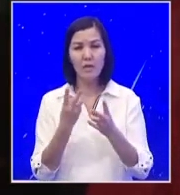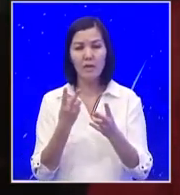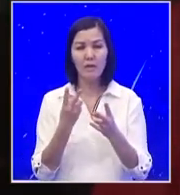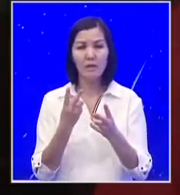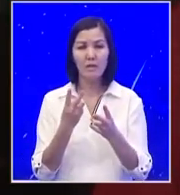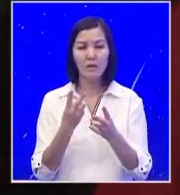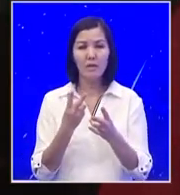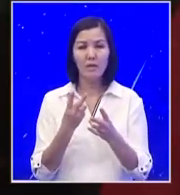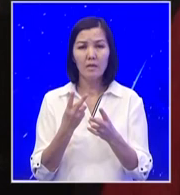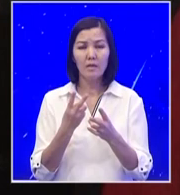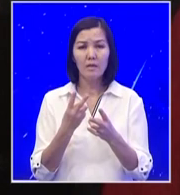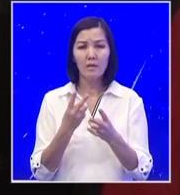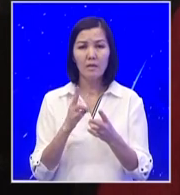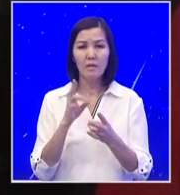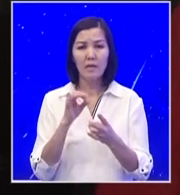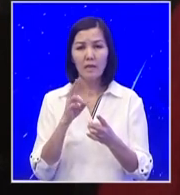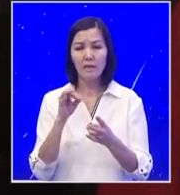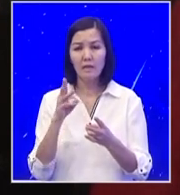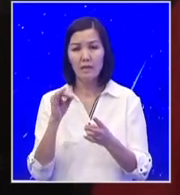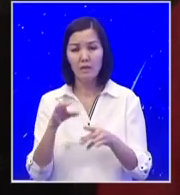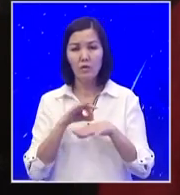таргет, содан кейін контентті жүргізу,